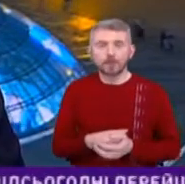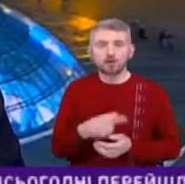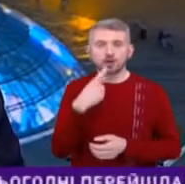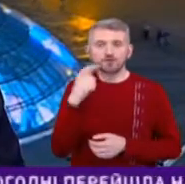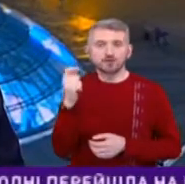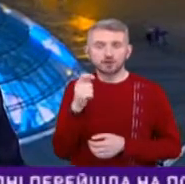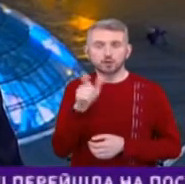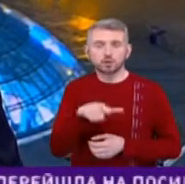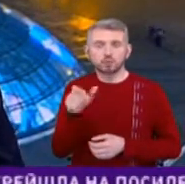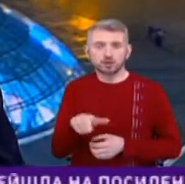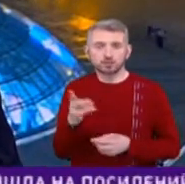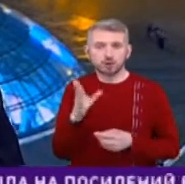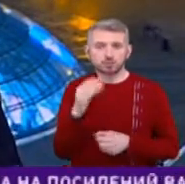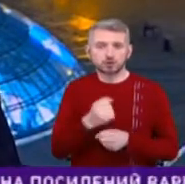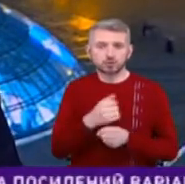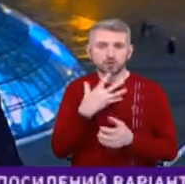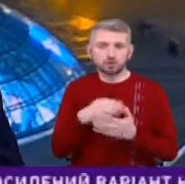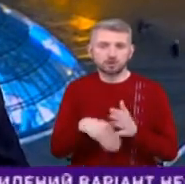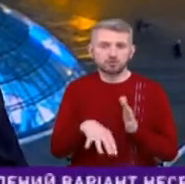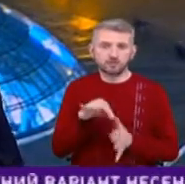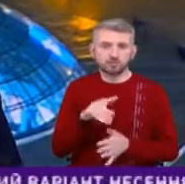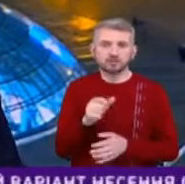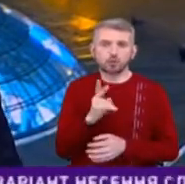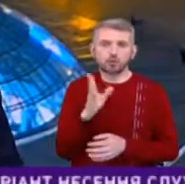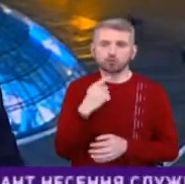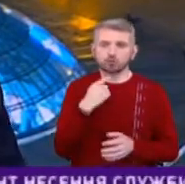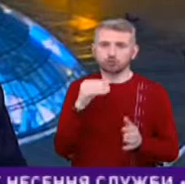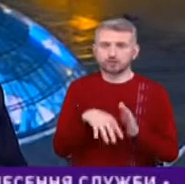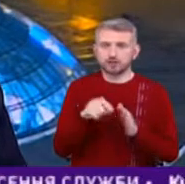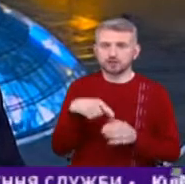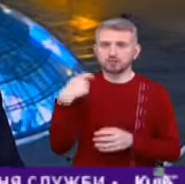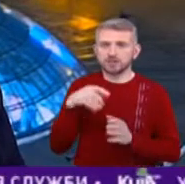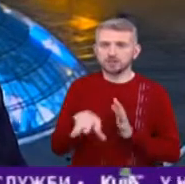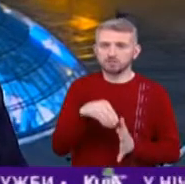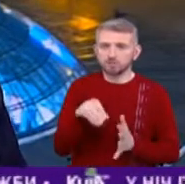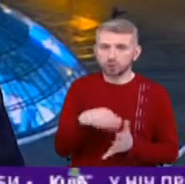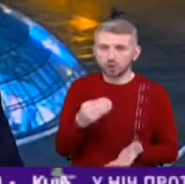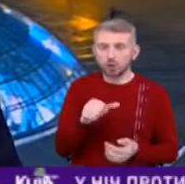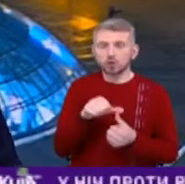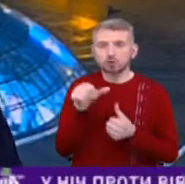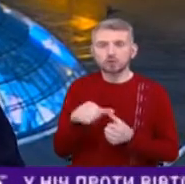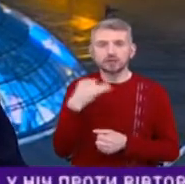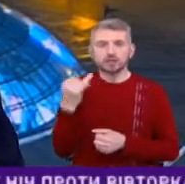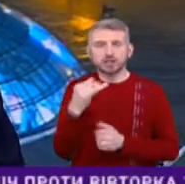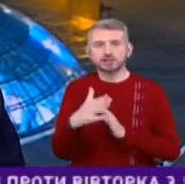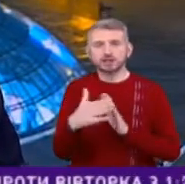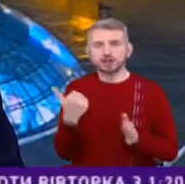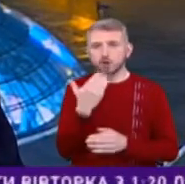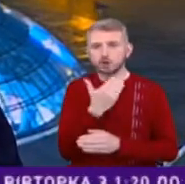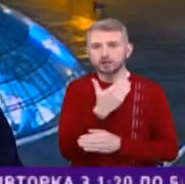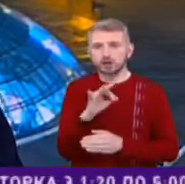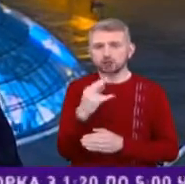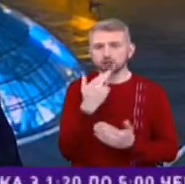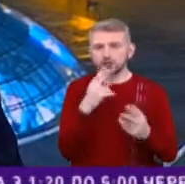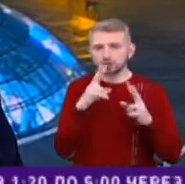неділю громадянам треба буде зробити свій вибір, за кого вони будуть голосувати на цих президентських виборах. Особливий інтерес викликають останні